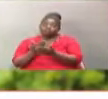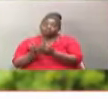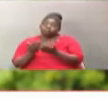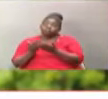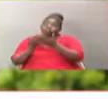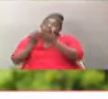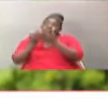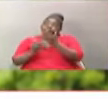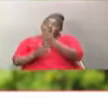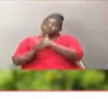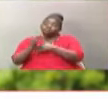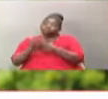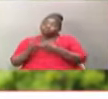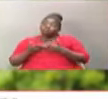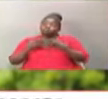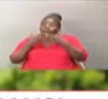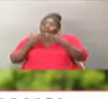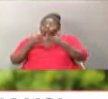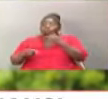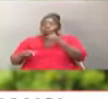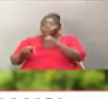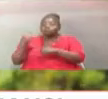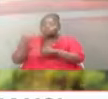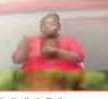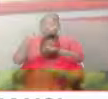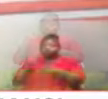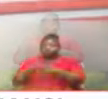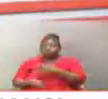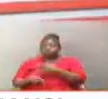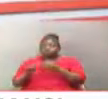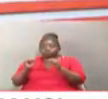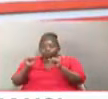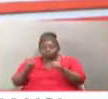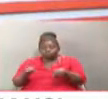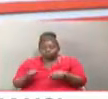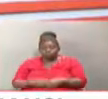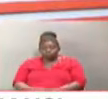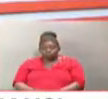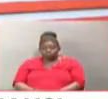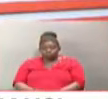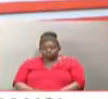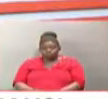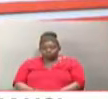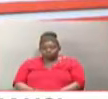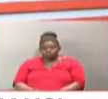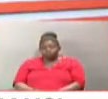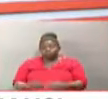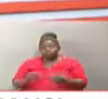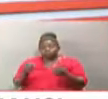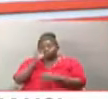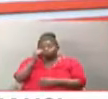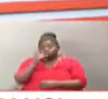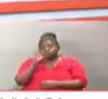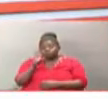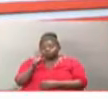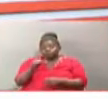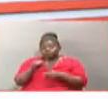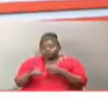twatula obuwanguzi nga tugamba nti kijja kusoboka. Wewao, kati ya taba kadabali yeyo